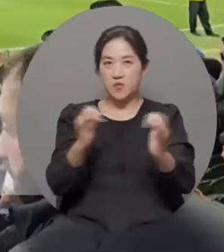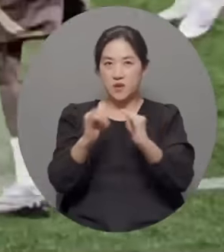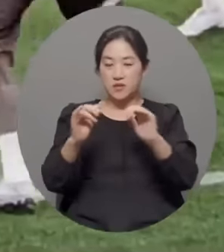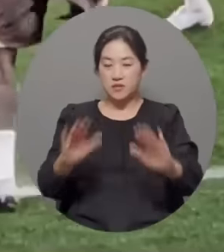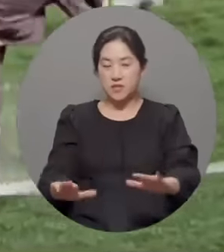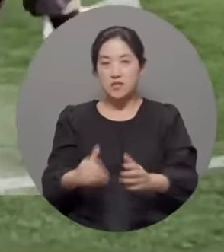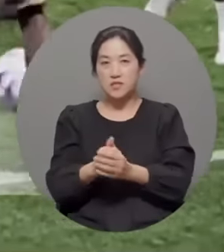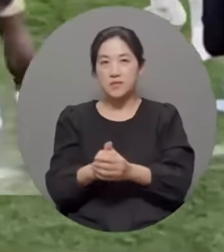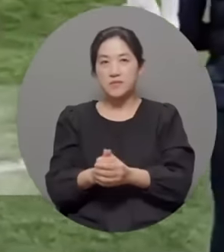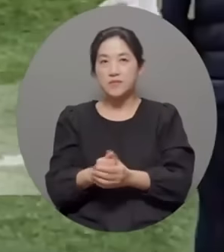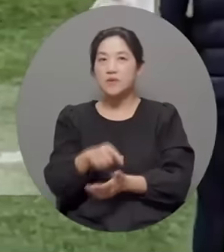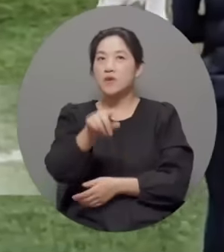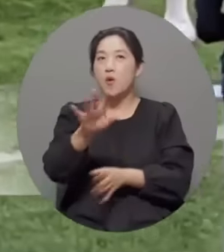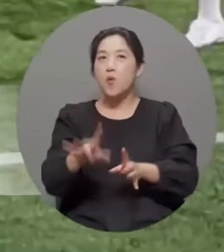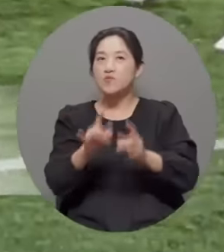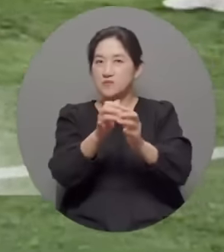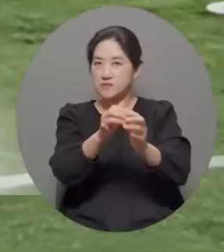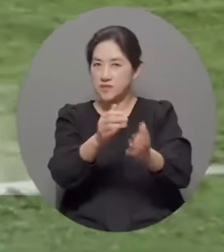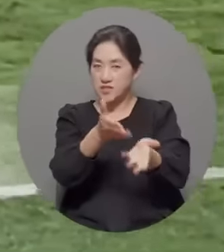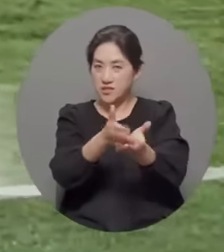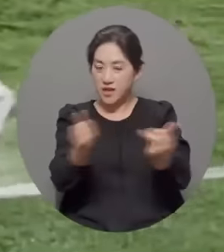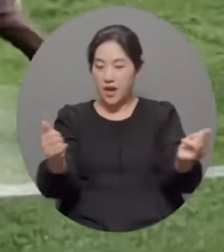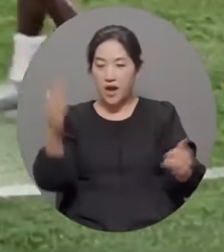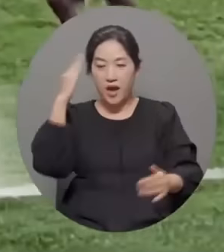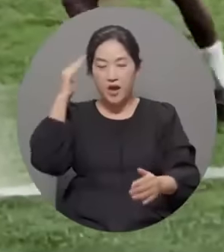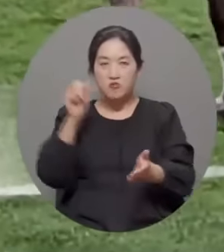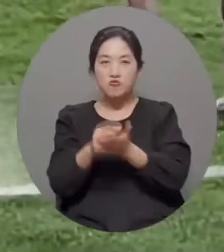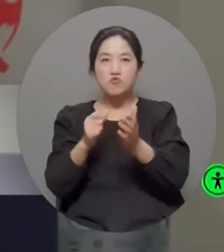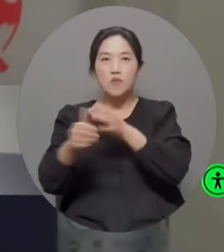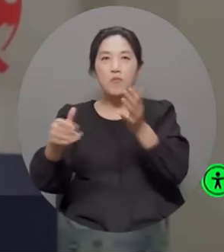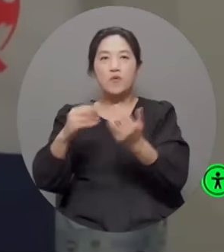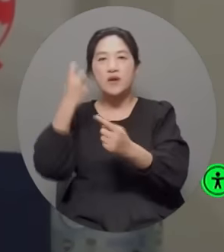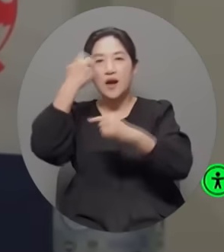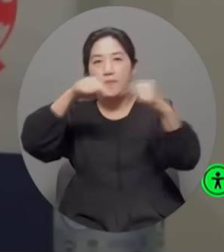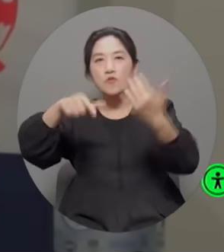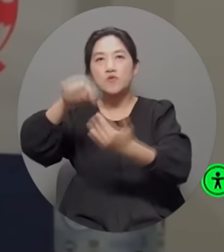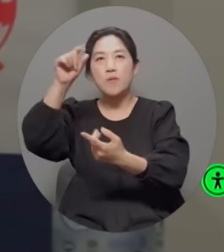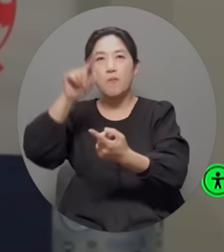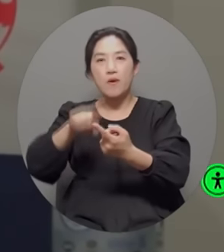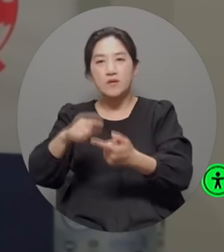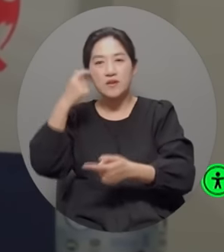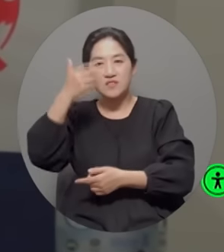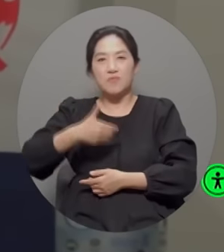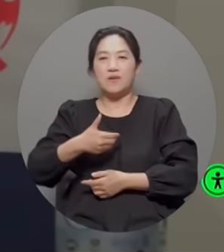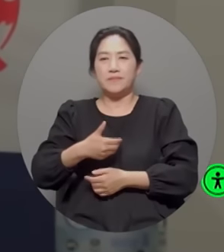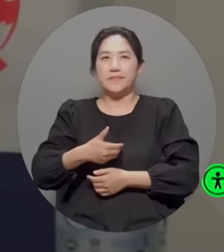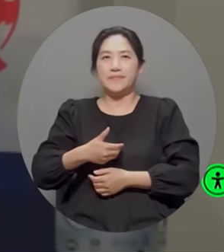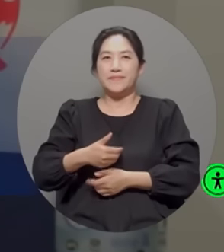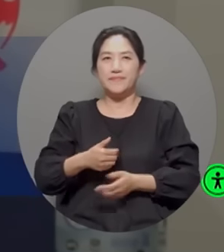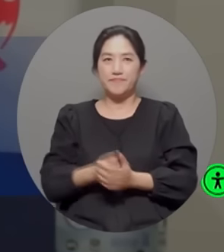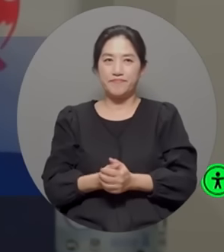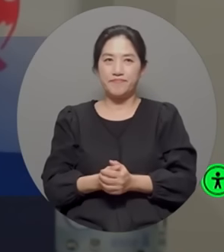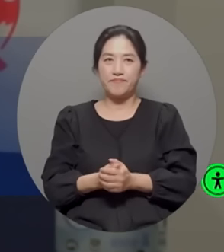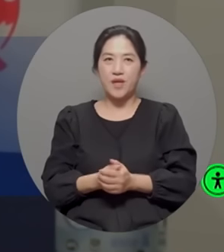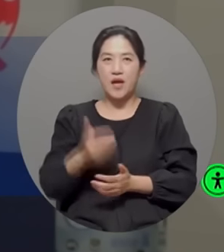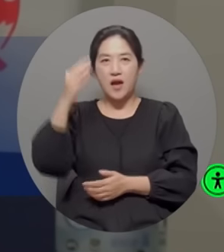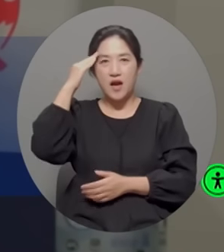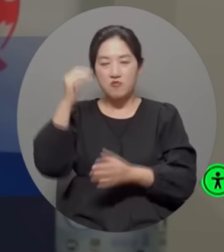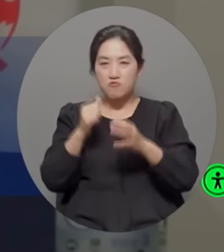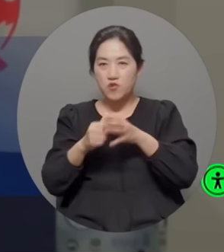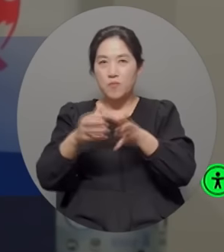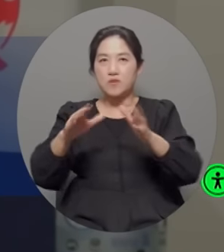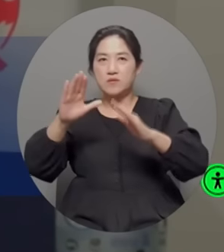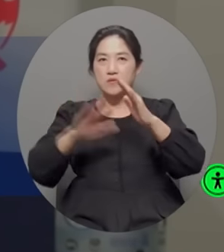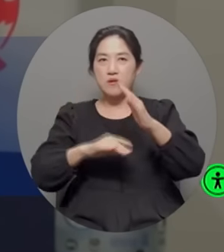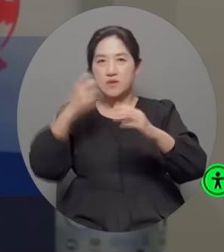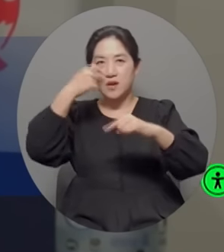취재진이 손흥민에게 한국 축구대표팀 감독 선임에 관한 민감한 질문을 던졌습니다. Korea's just appointed another interim coach